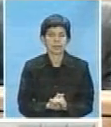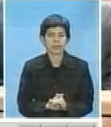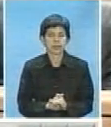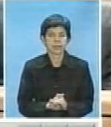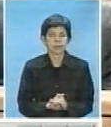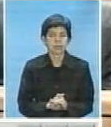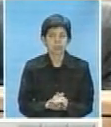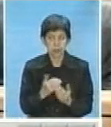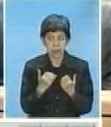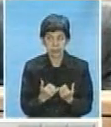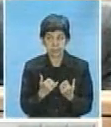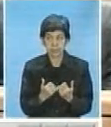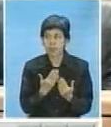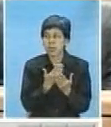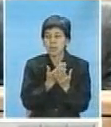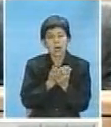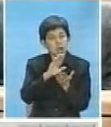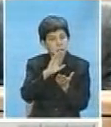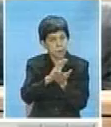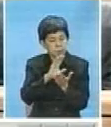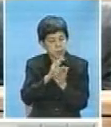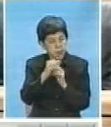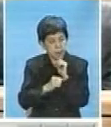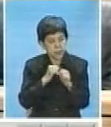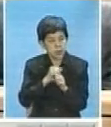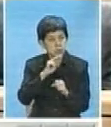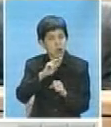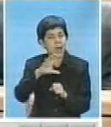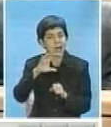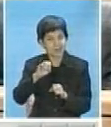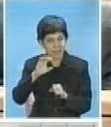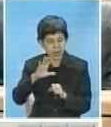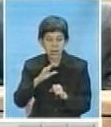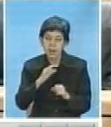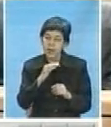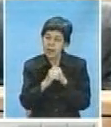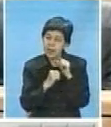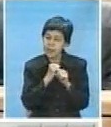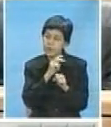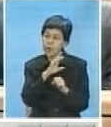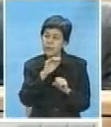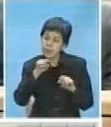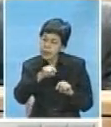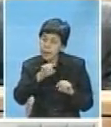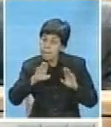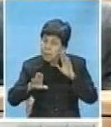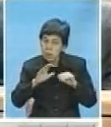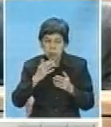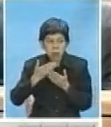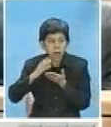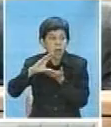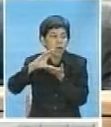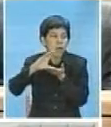วันนี้งบประมาณที่ได้รับในปี2555เมื่อเทียบกับ2554ลดลงเกือบทุกหม